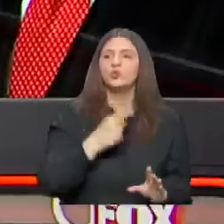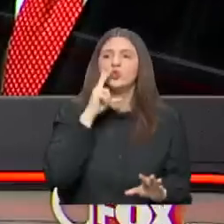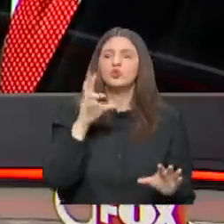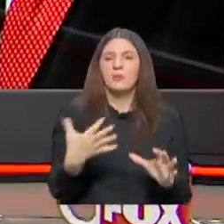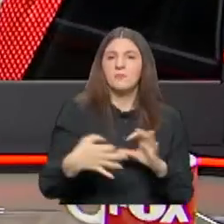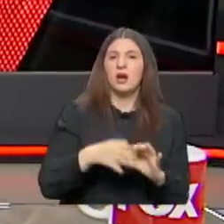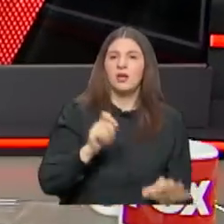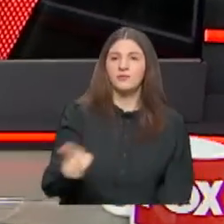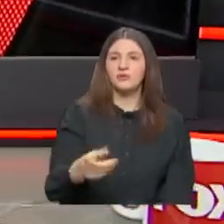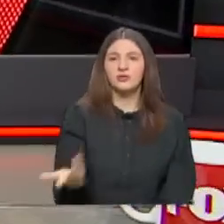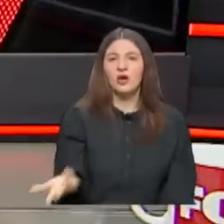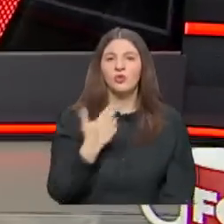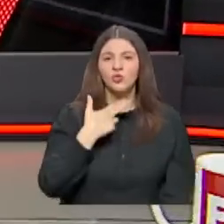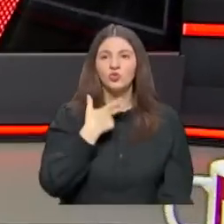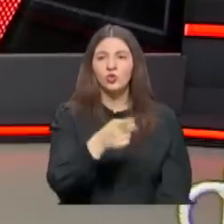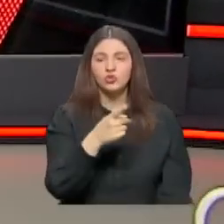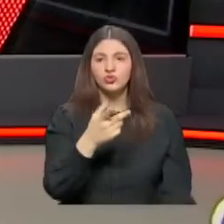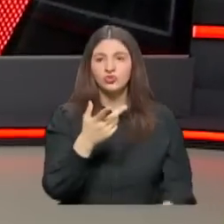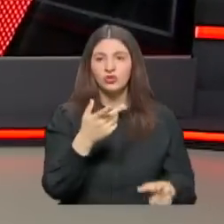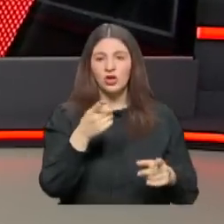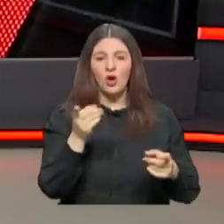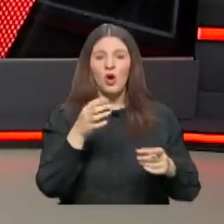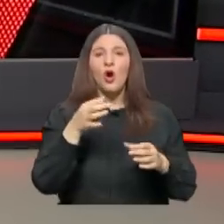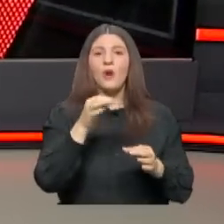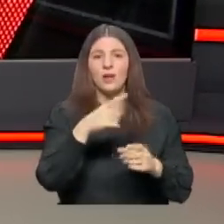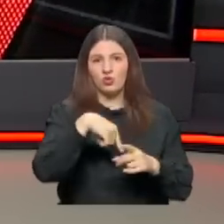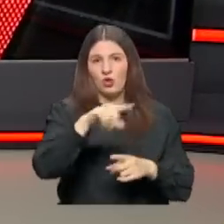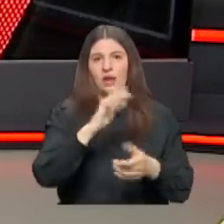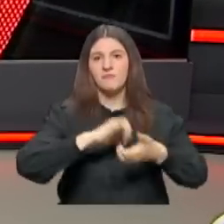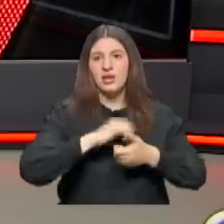turizme bağladık. Ya Rus Operatörler Birliği diyor ki,